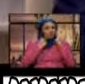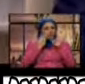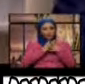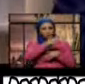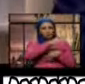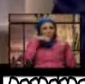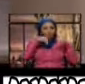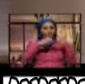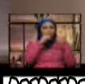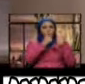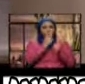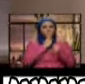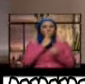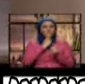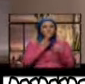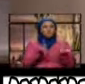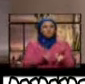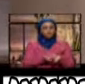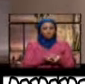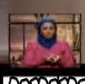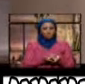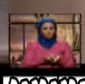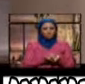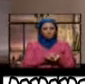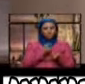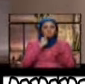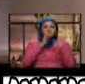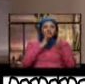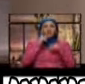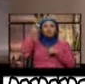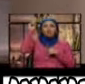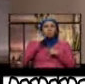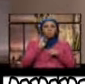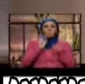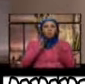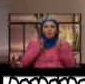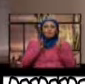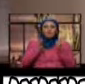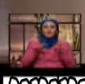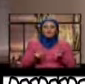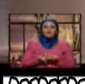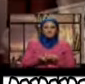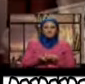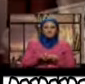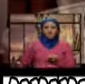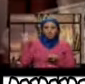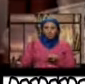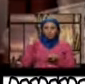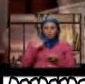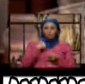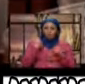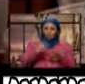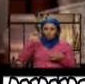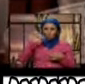فهو يظن عمر أن أبا حذيفة سبحان الله يعرف شيئا ولا يريد أن يخبره،